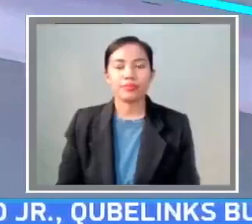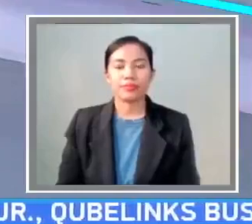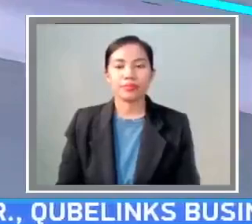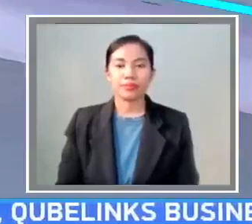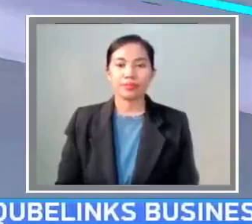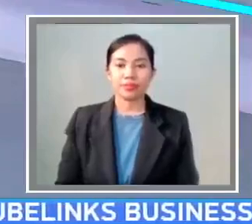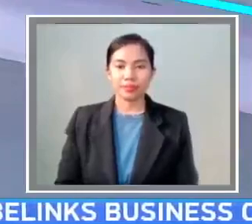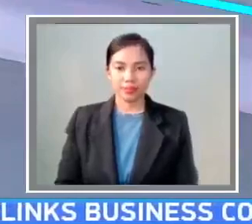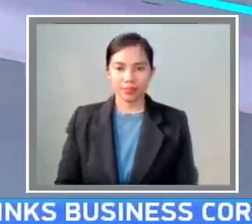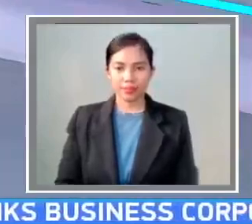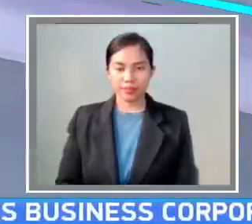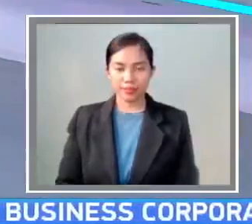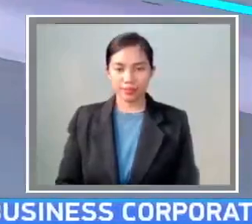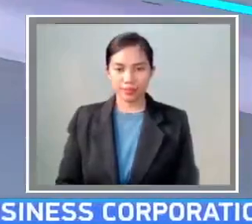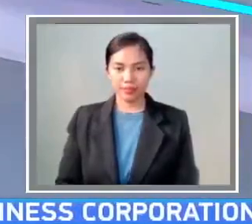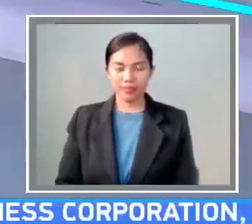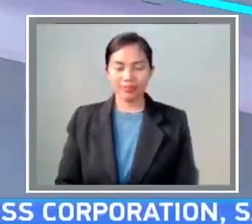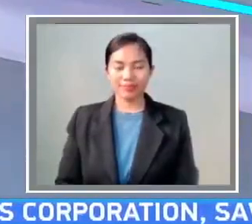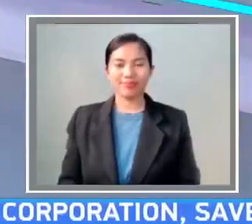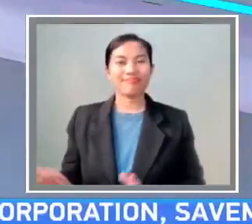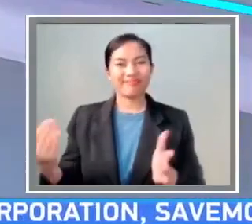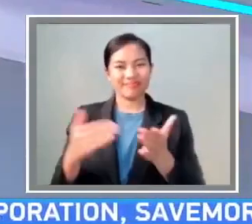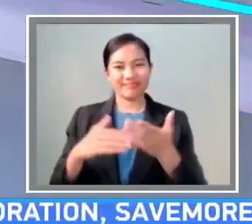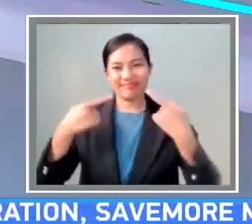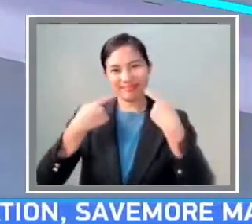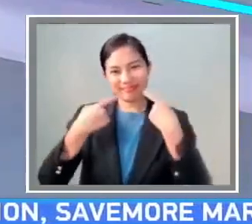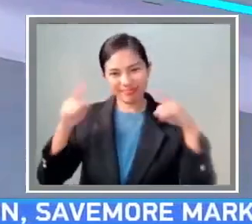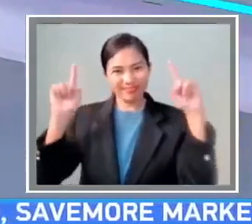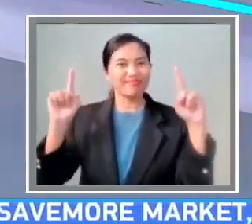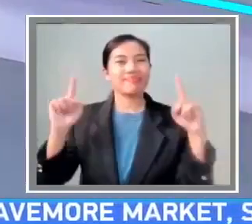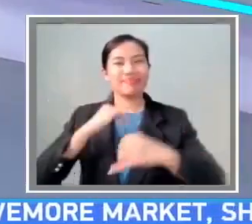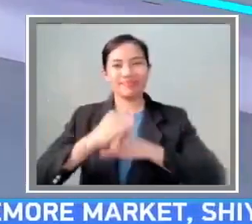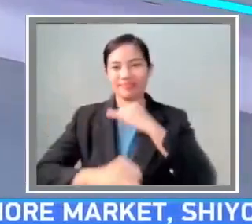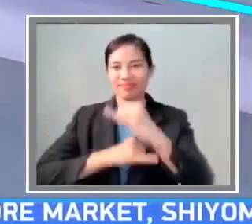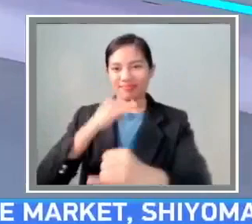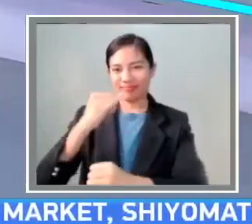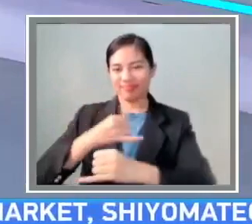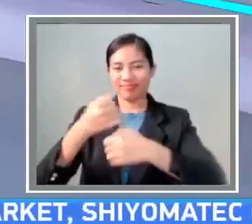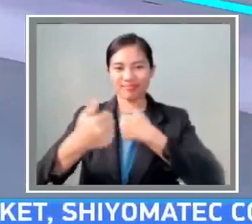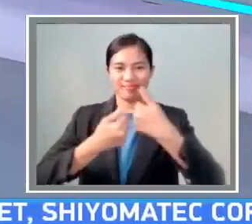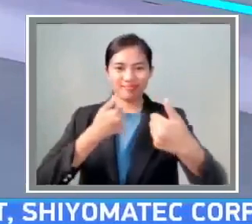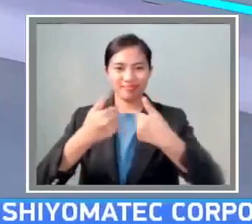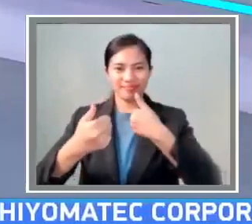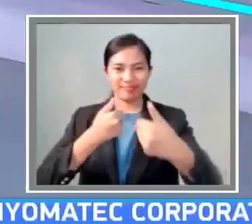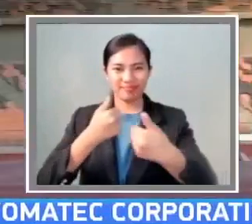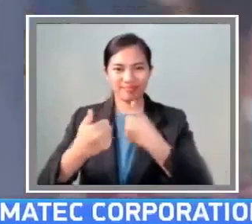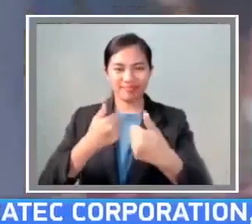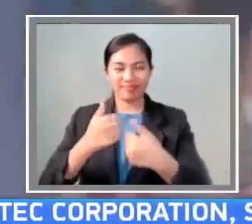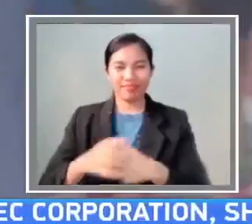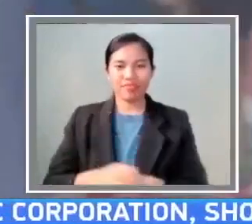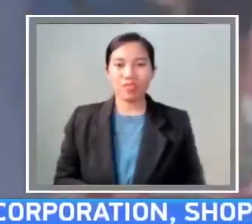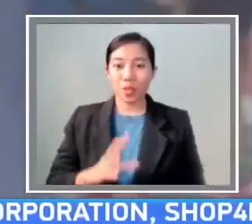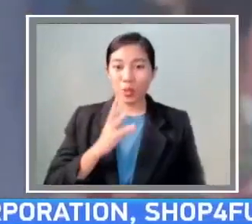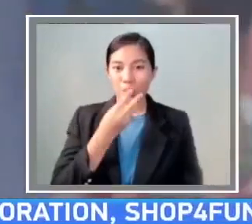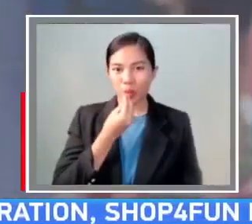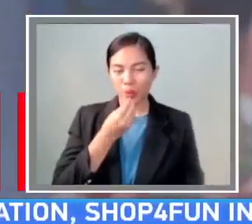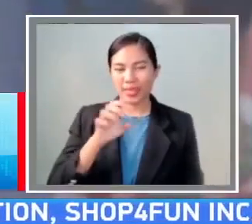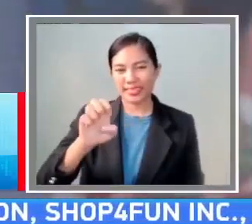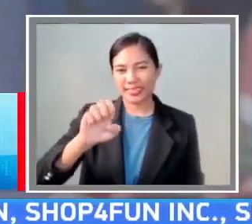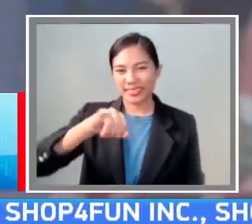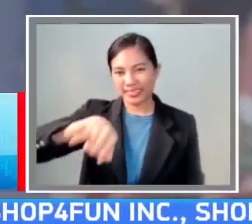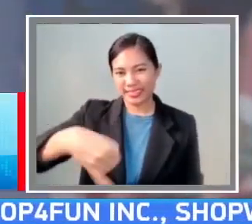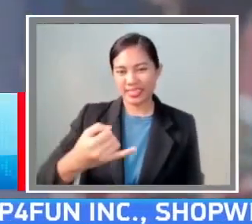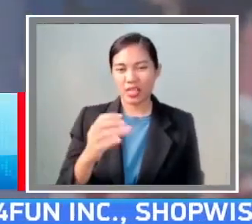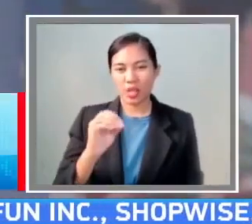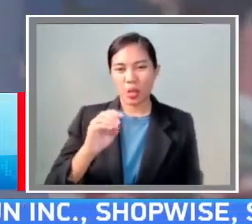May panalong muli sa international stage si world number 2 pole vaulter Ernest EJ Obiena. Second place